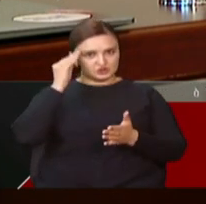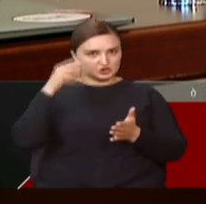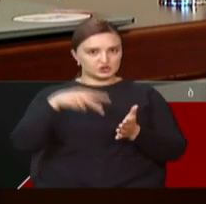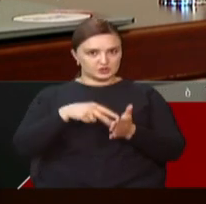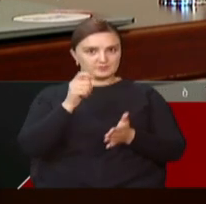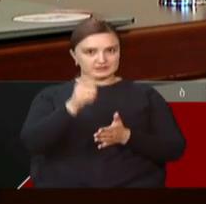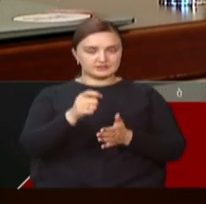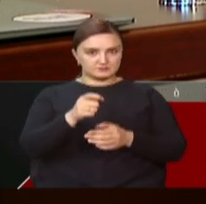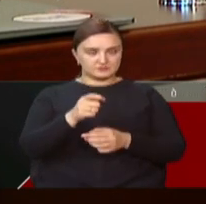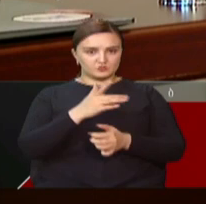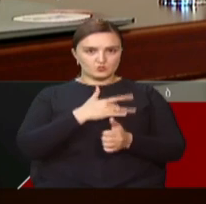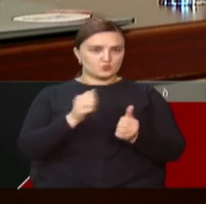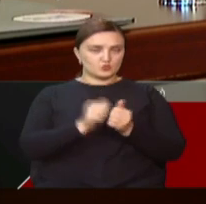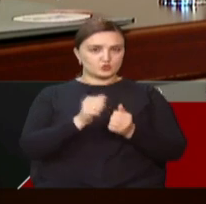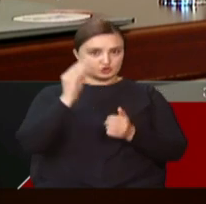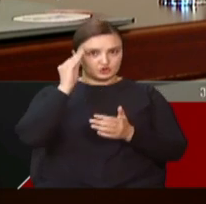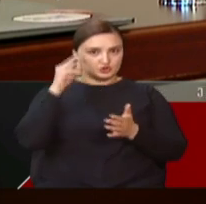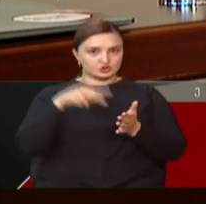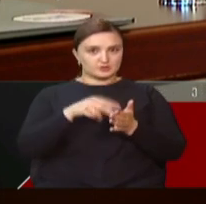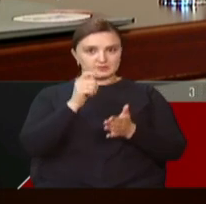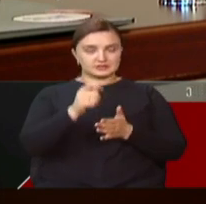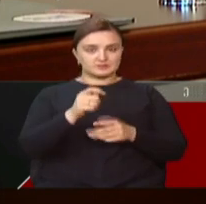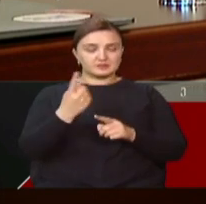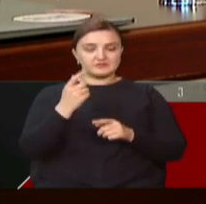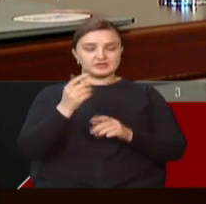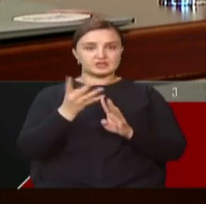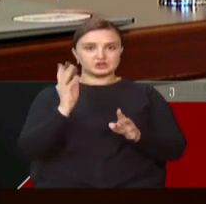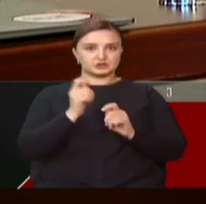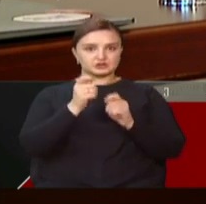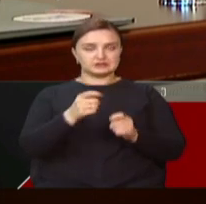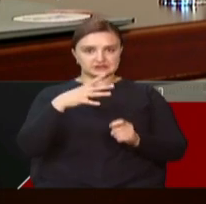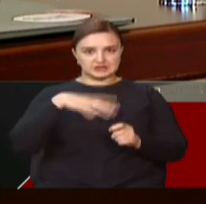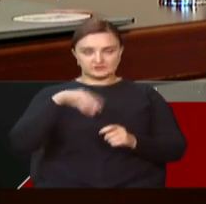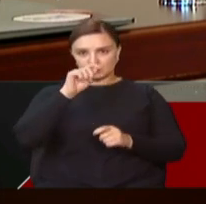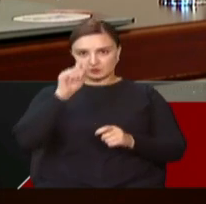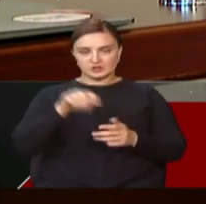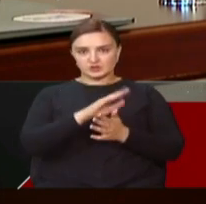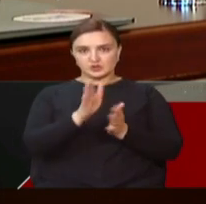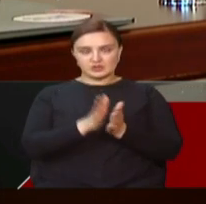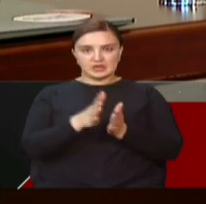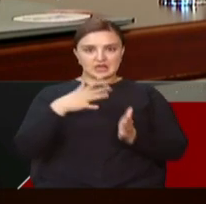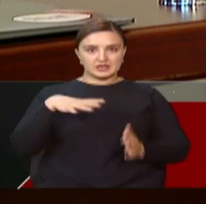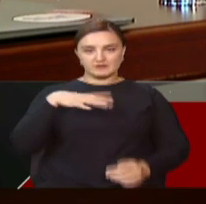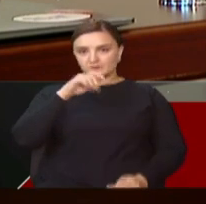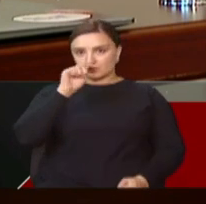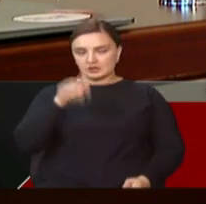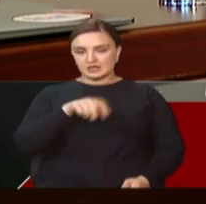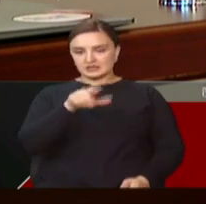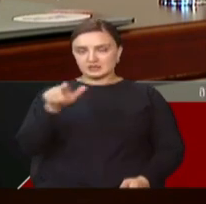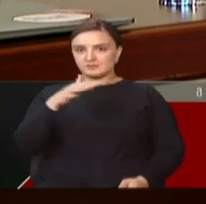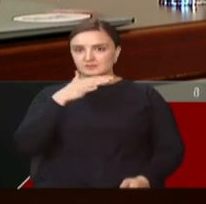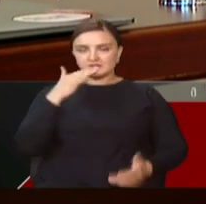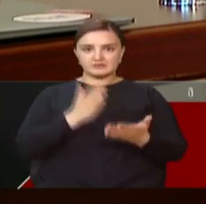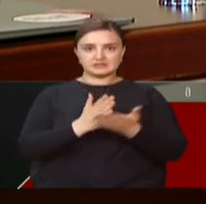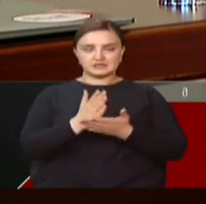с категорией шепа себе вообще. Тарат команда упирается собас, мы его не чеп, за картолу Украины есть, да, за года от картолы без Украины любит. Мрал сауку нам